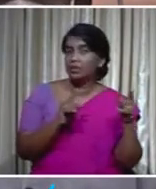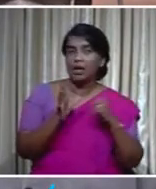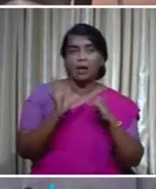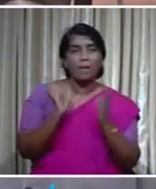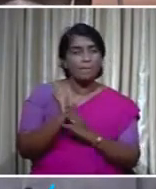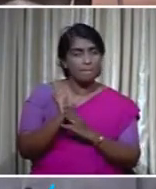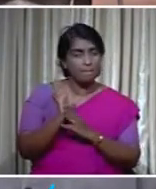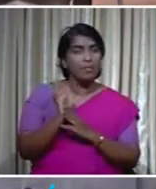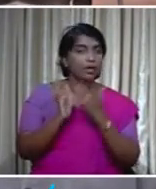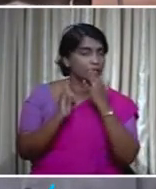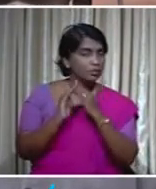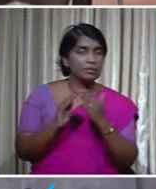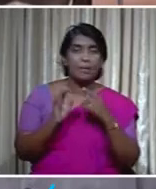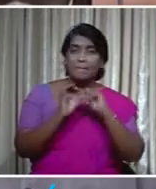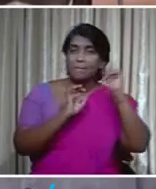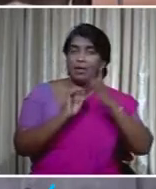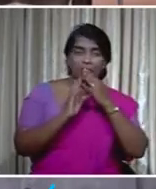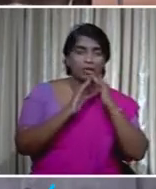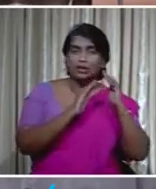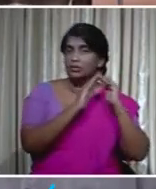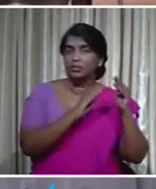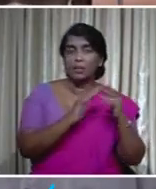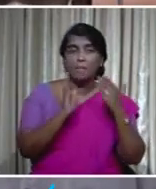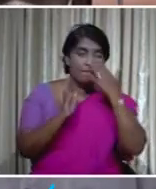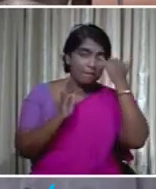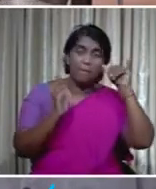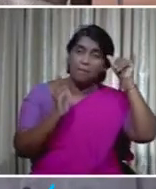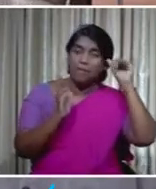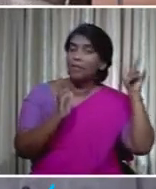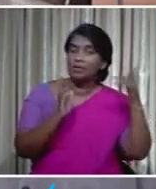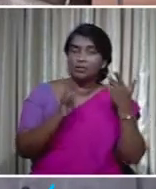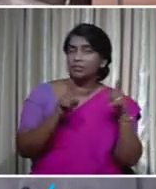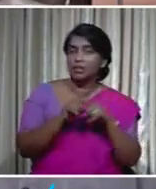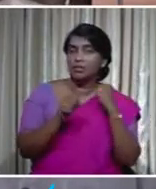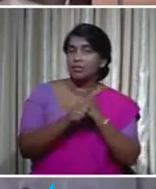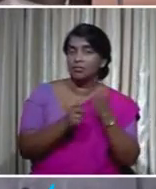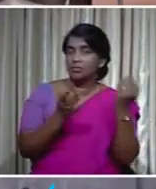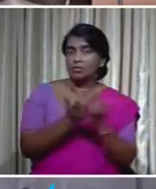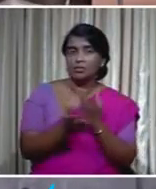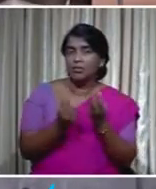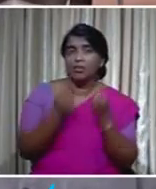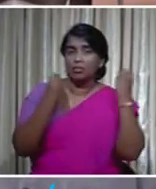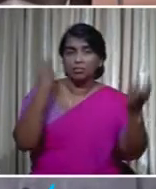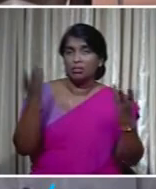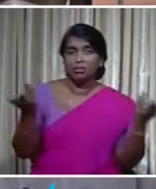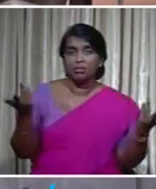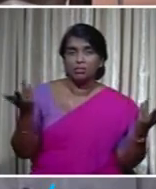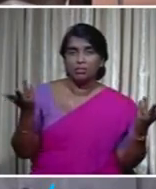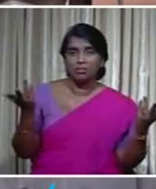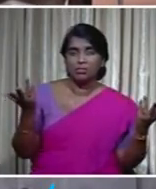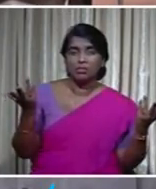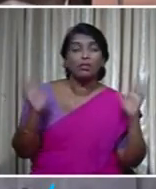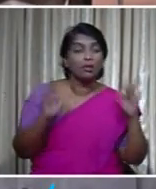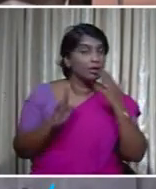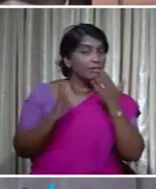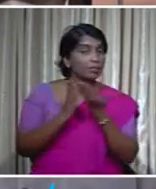பாடசாலைக்கு, மட்டக்களப்பில் உள்ள பாடசாலைக்கு, மன்னாரில் உள்ள பாடசாலைக்கு அரசாங்கத்தால் ஒதுக்கப்படுகின்ற காசு எவ்வளவு? எப்படி இந்த பாடசாலையோடு போட்டி போட